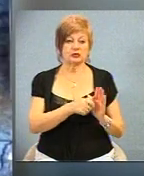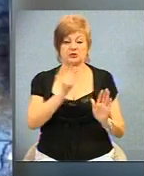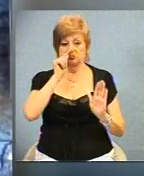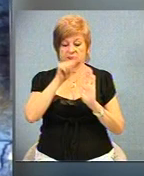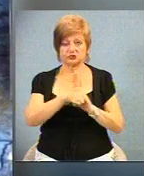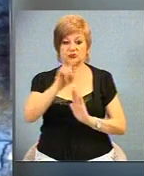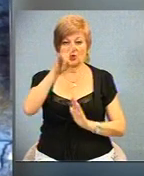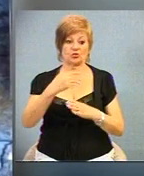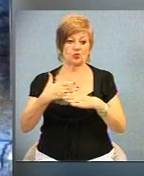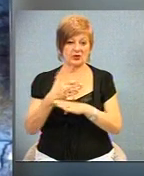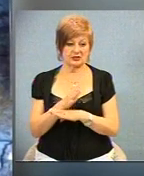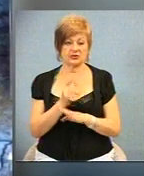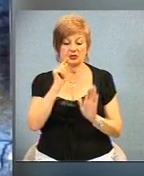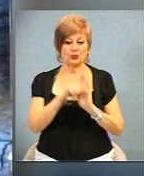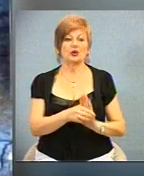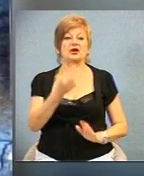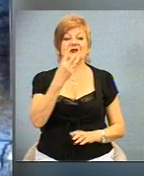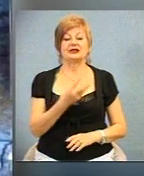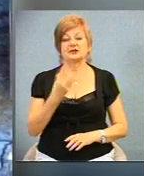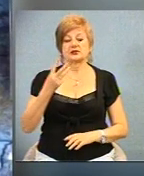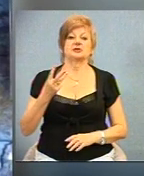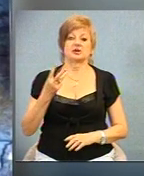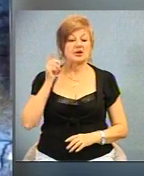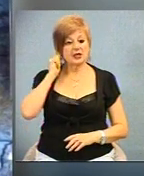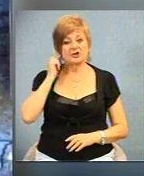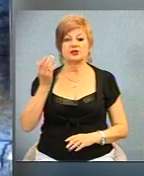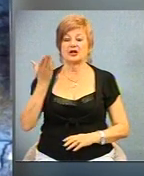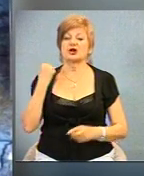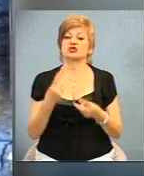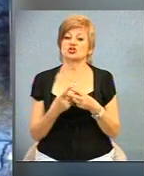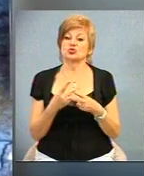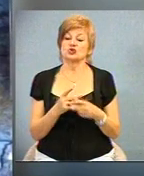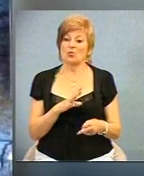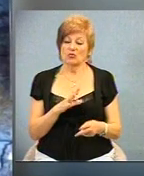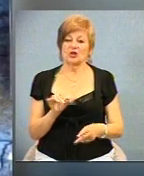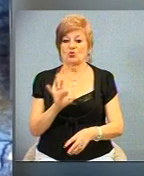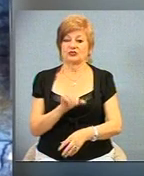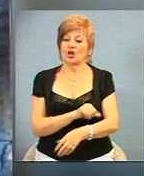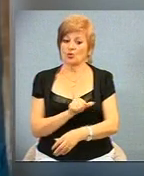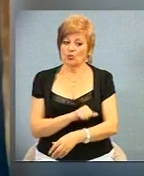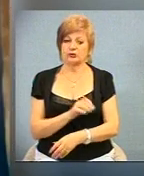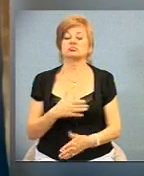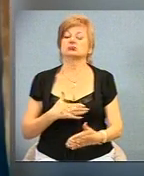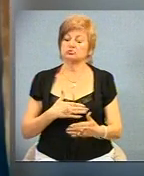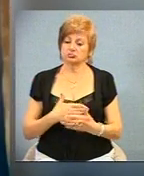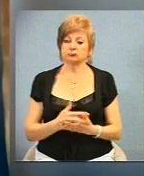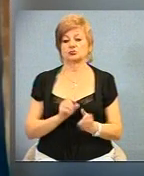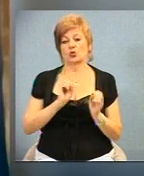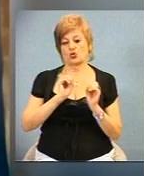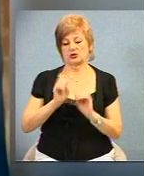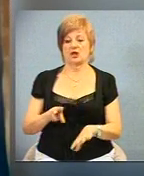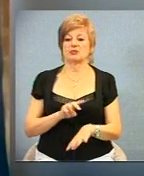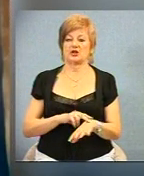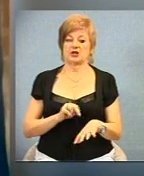Особу встановили, затриманий 33-річний місцевий житель, раніше засуджений у справах із наркотиками. Він зізнався і добровільно віддав викрадене